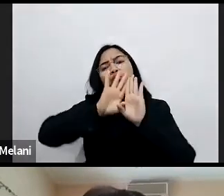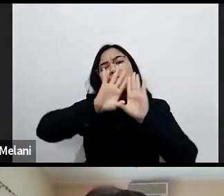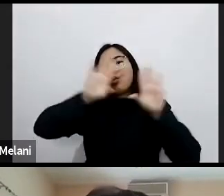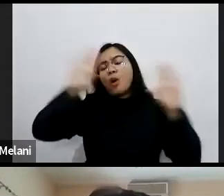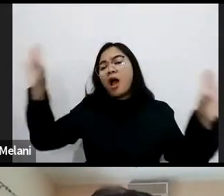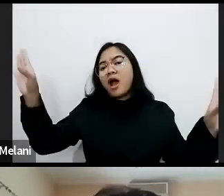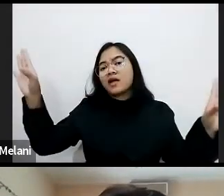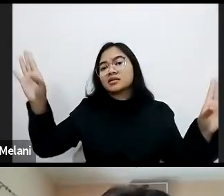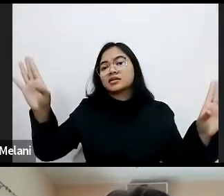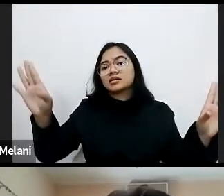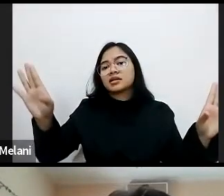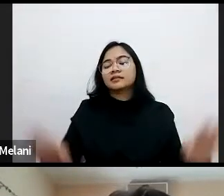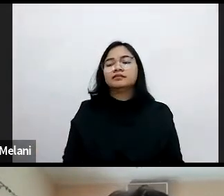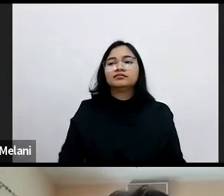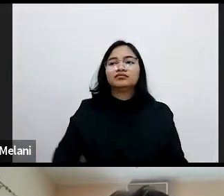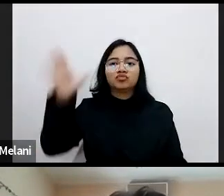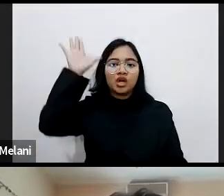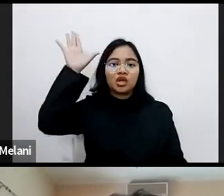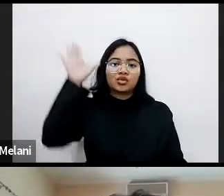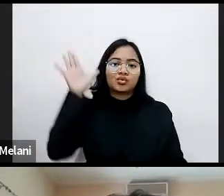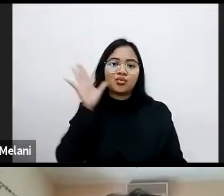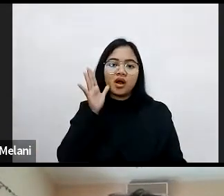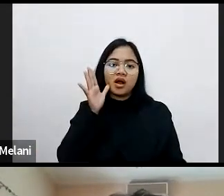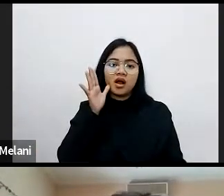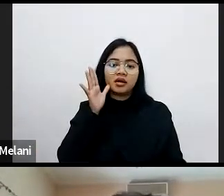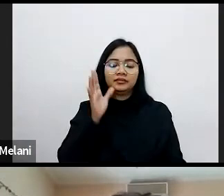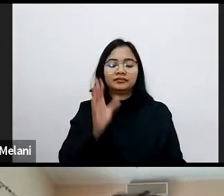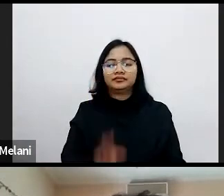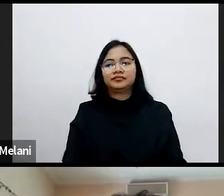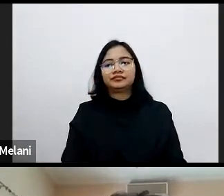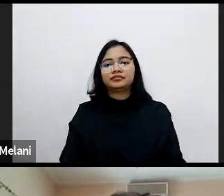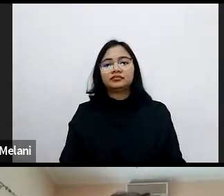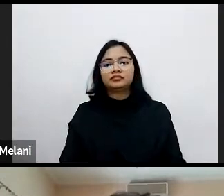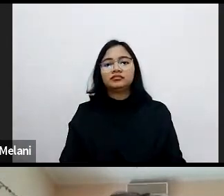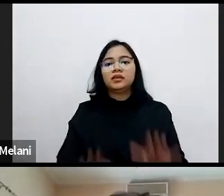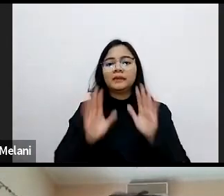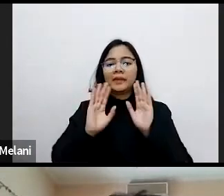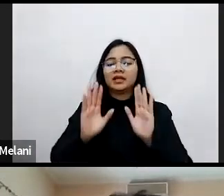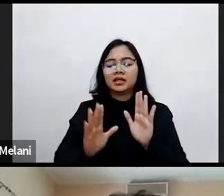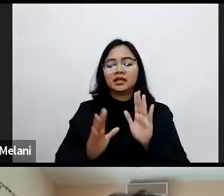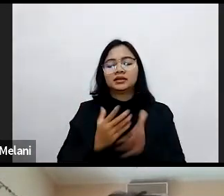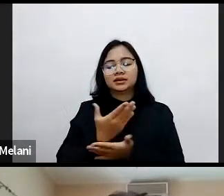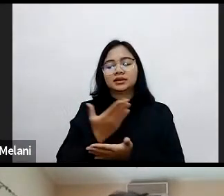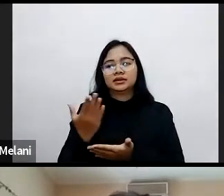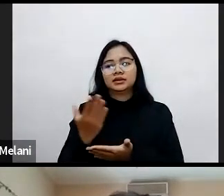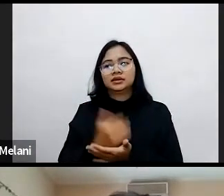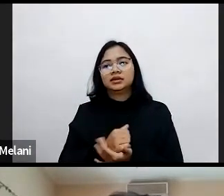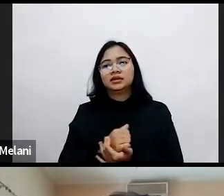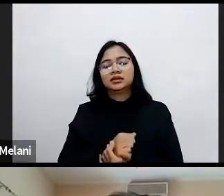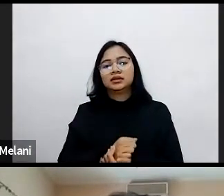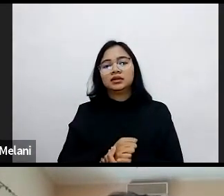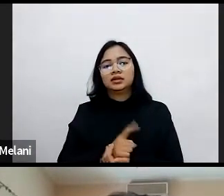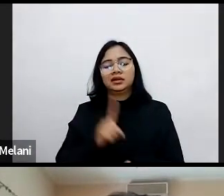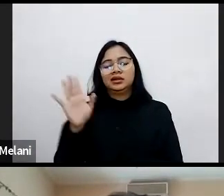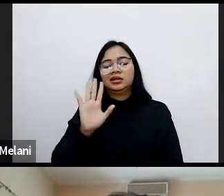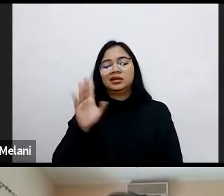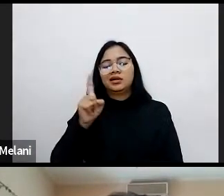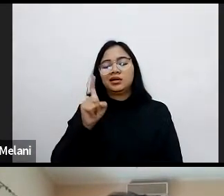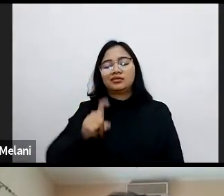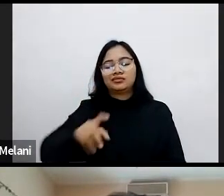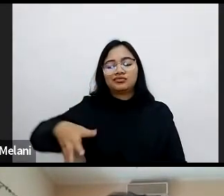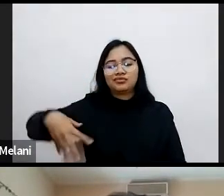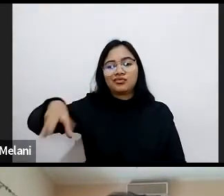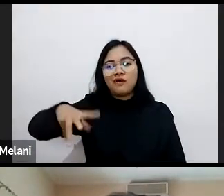tidak harus orang tua dengan anak, bisa ditafsirkan sendiri orang tua dalam arti yang sangat sangat sangat luas dan